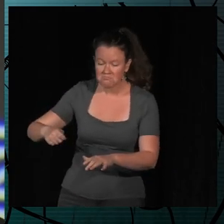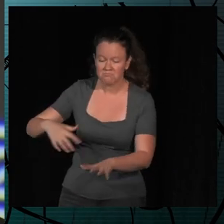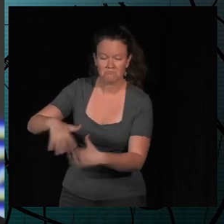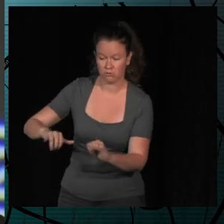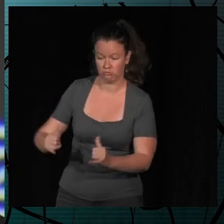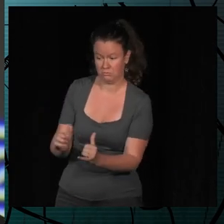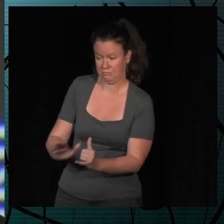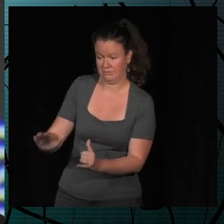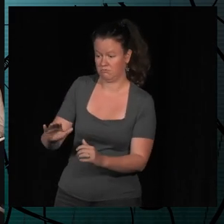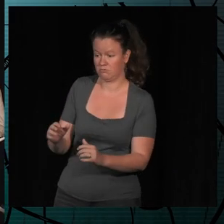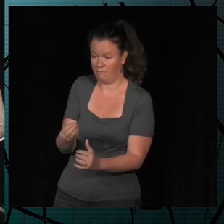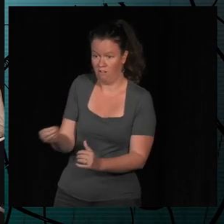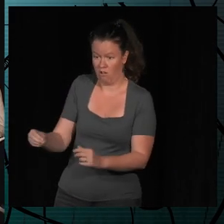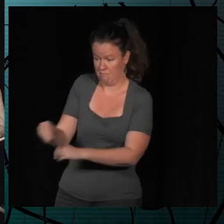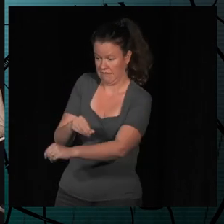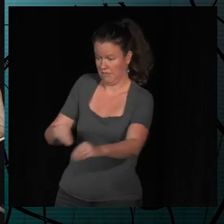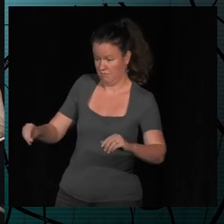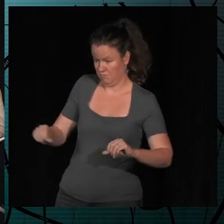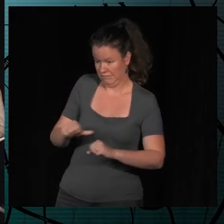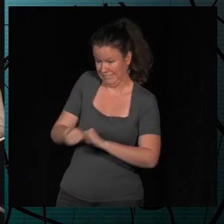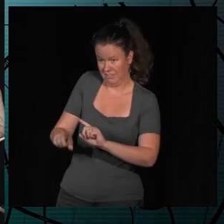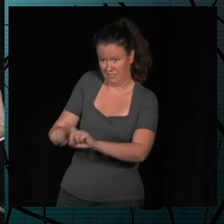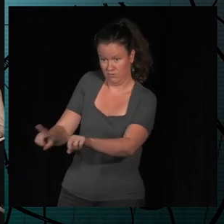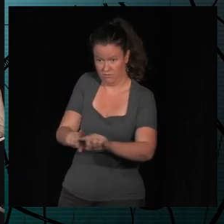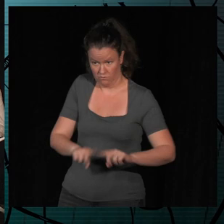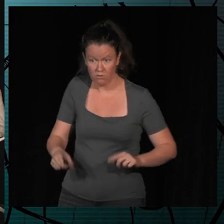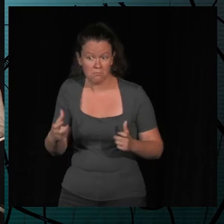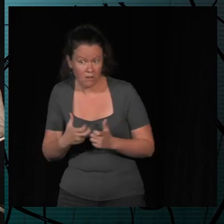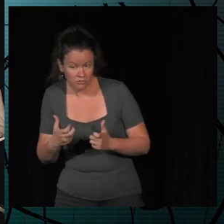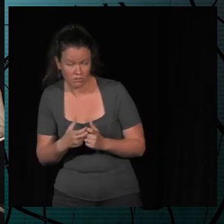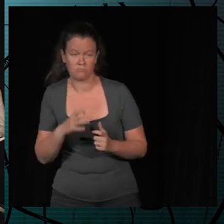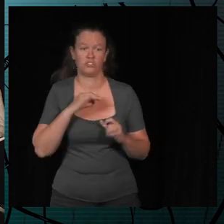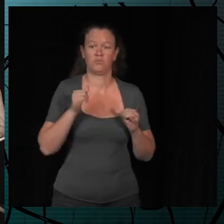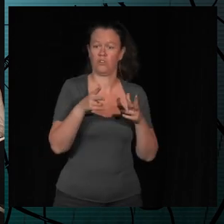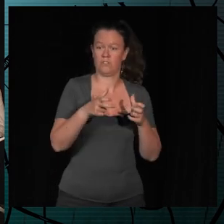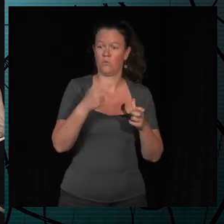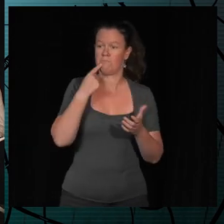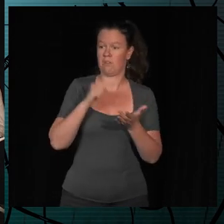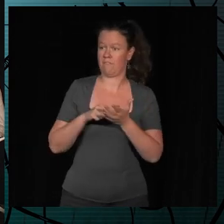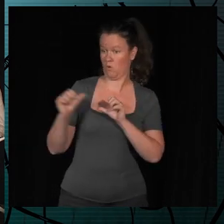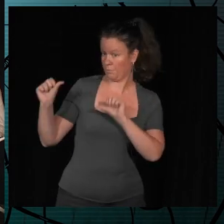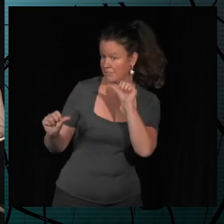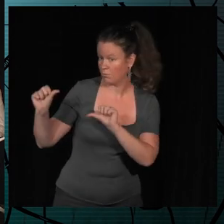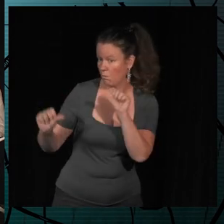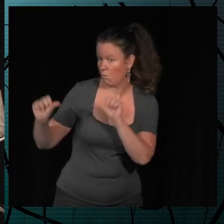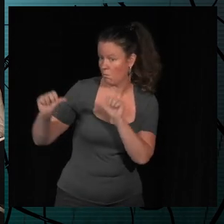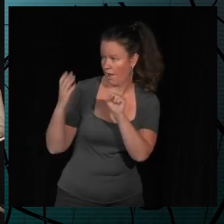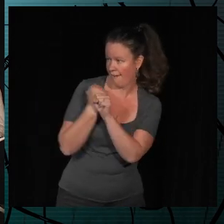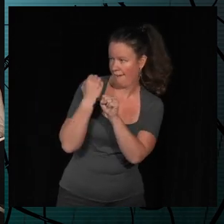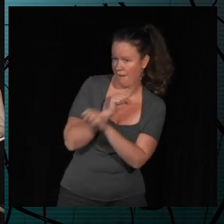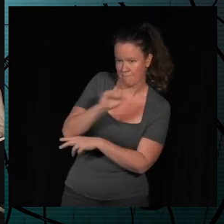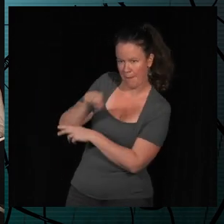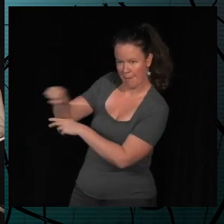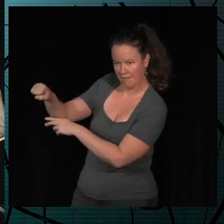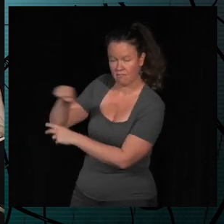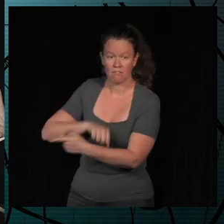qui sont plus orientés vers la compétition ils essayent de de de de gagner le plus possible il y